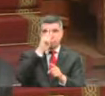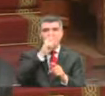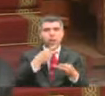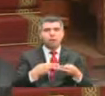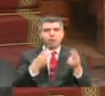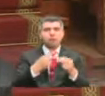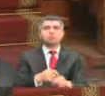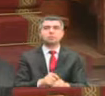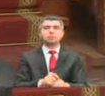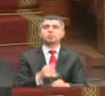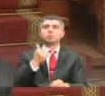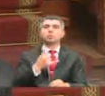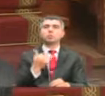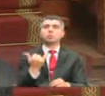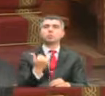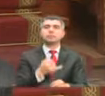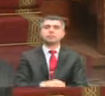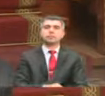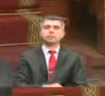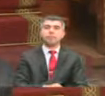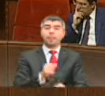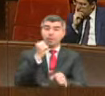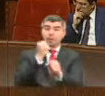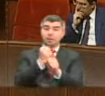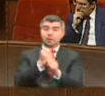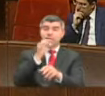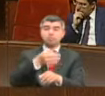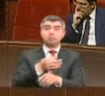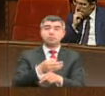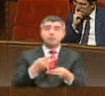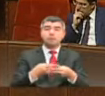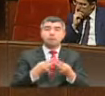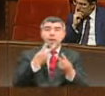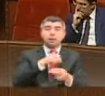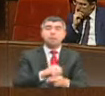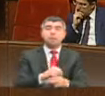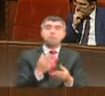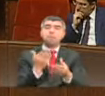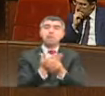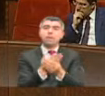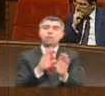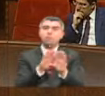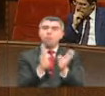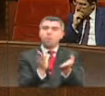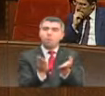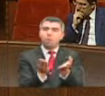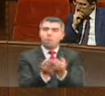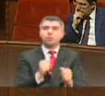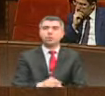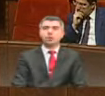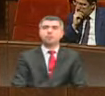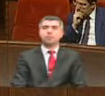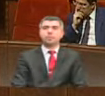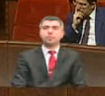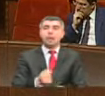فيها بفعالية وبجدارة. وسنعمل في إطار هذه الملفات كلها وهذا المجهود